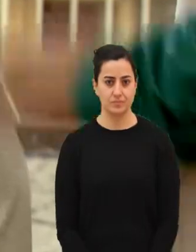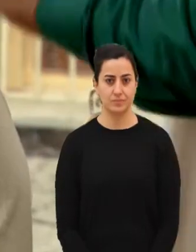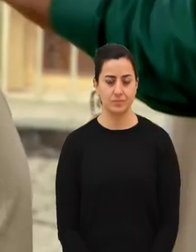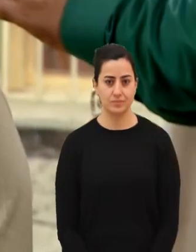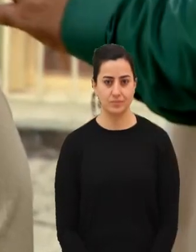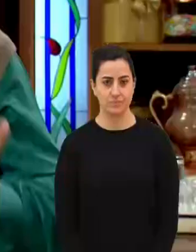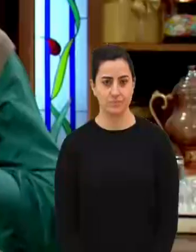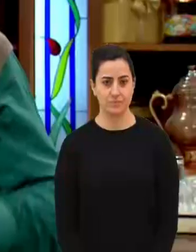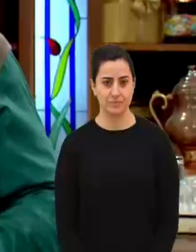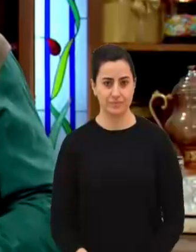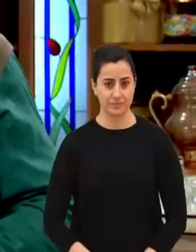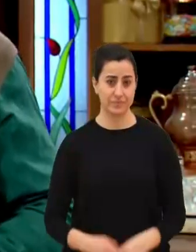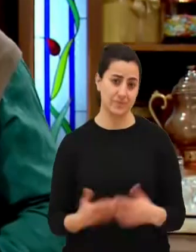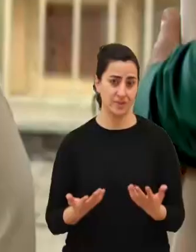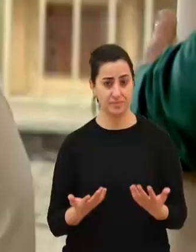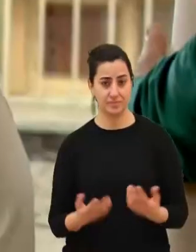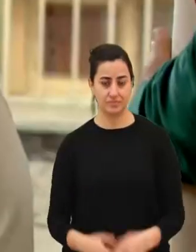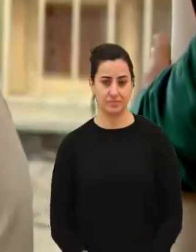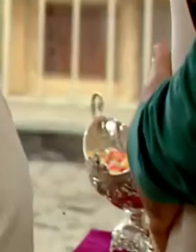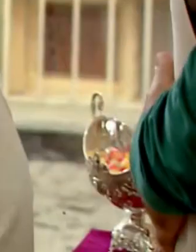Ne yapıyordun ya? Aynen işte.